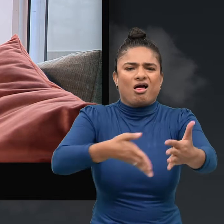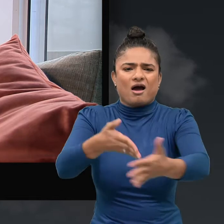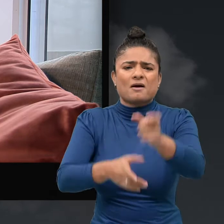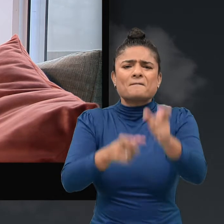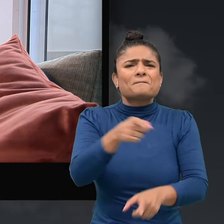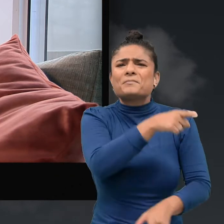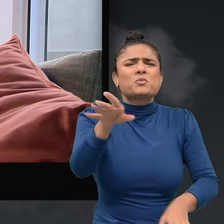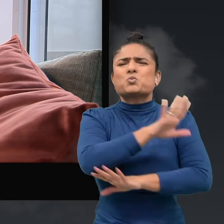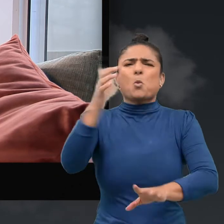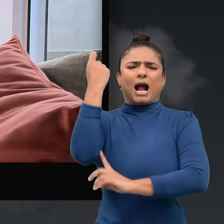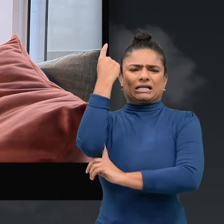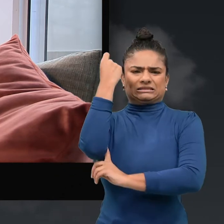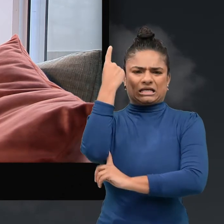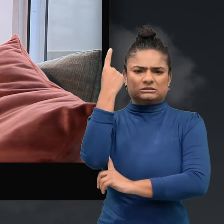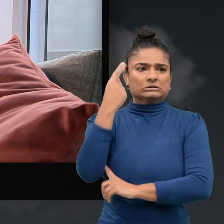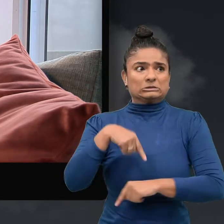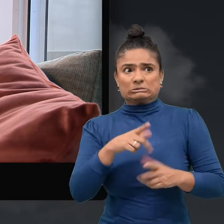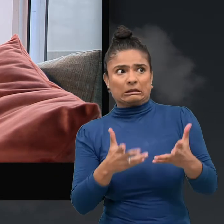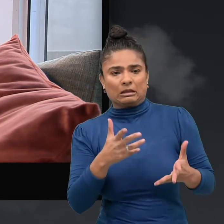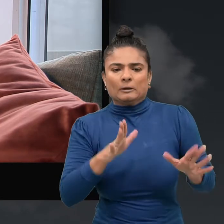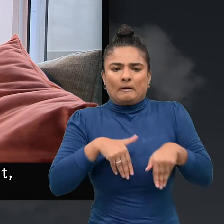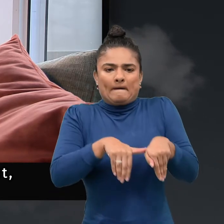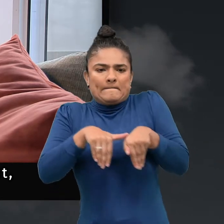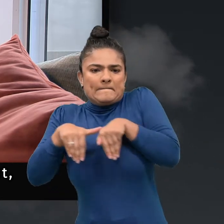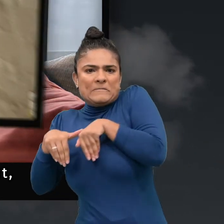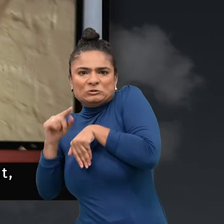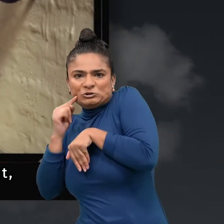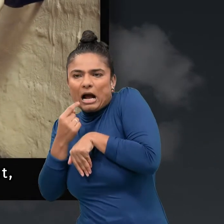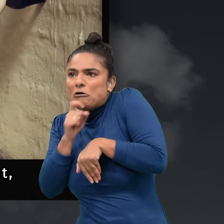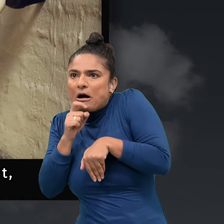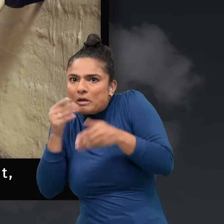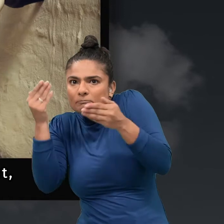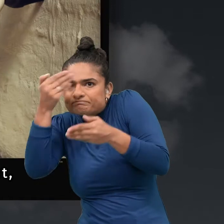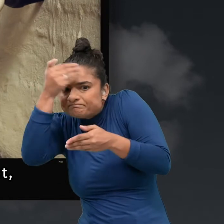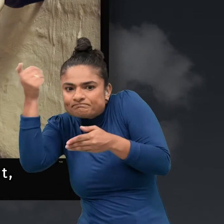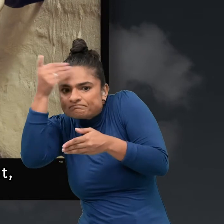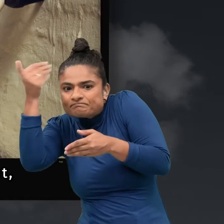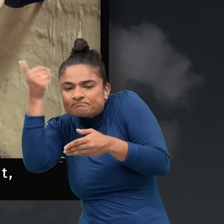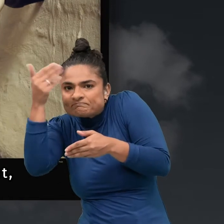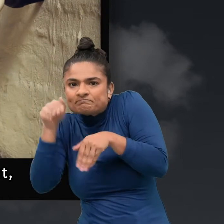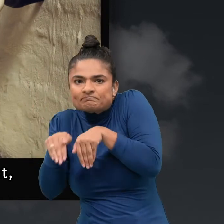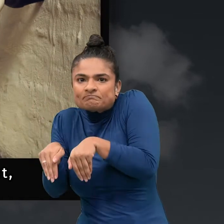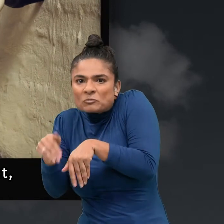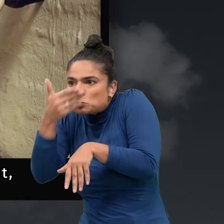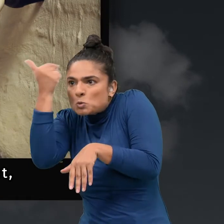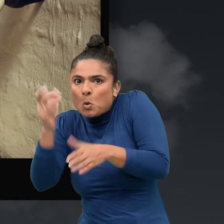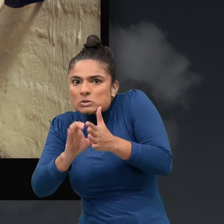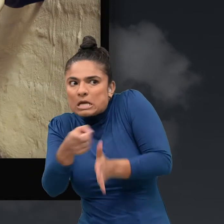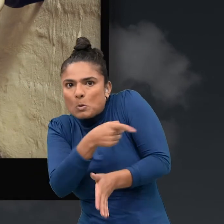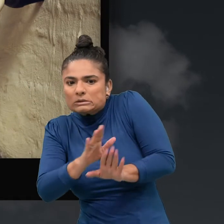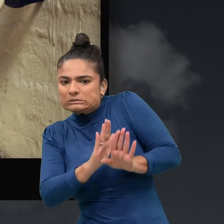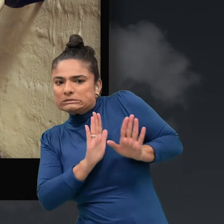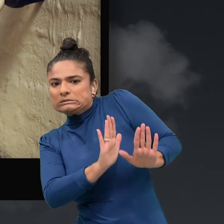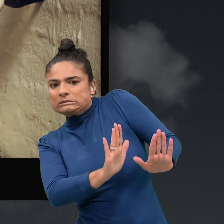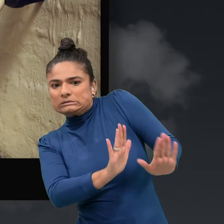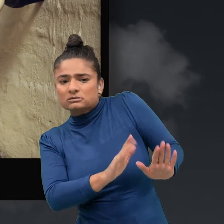verstaan waaroor dit gaan nie en dan skie hulle weg daarvan. So hulle sal eerder wegkyk as wat hulle daarna kyk en dit aanspreek en vir